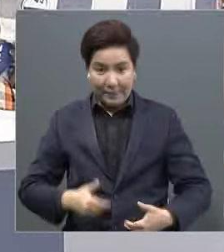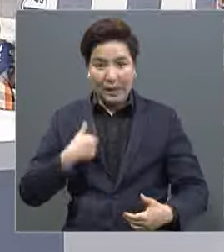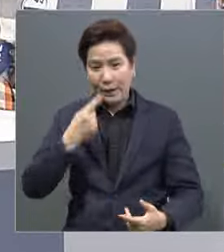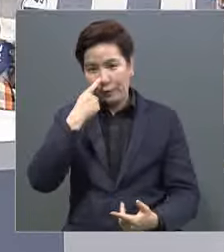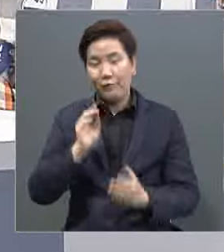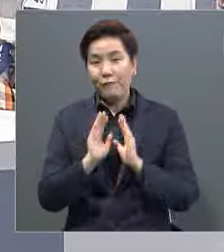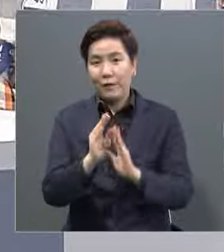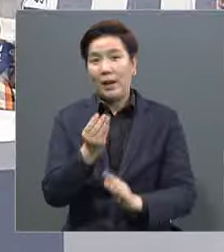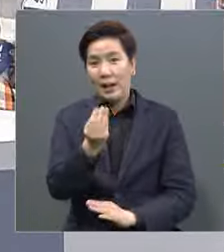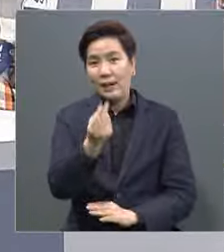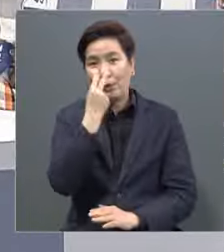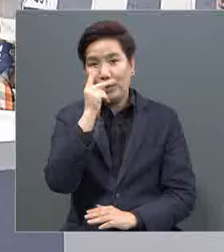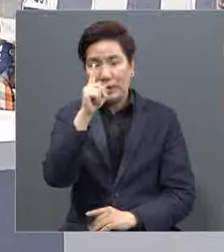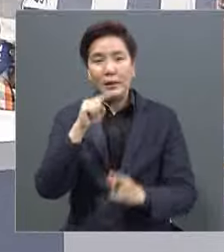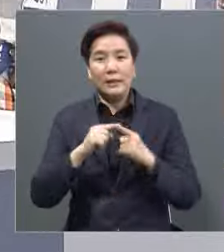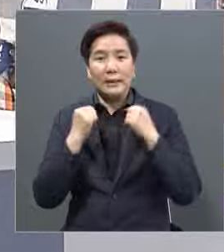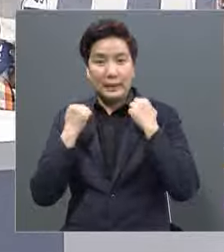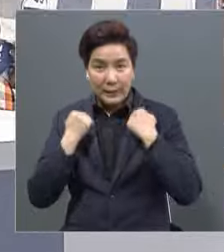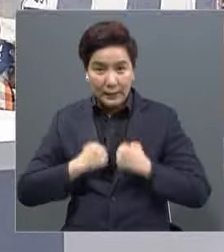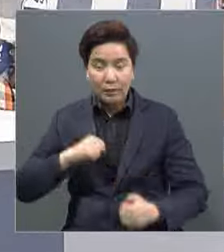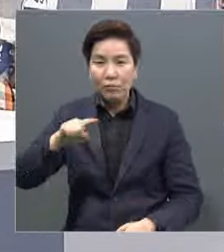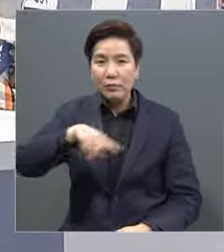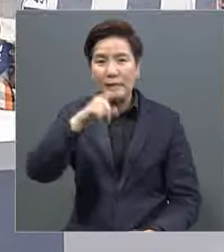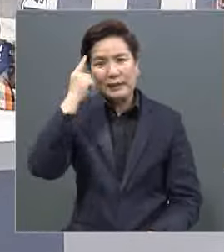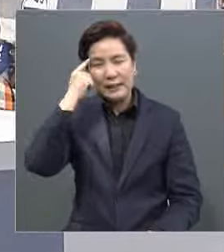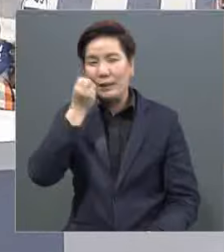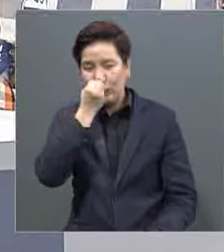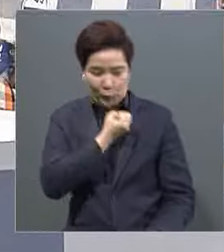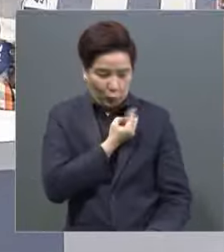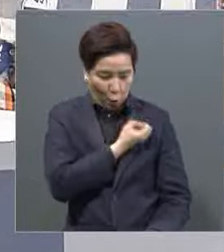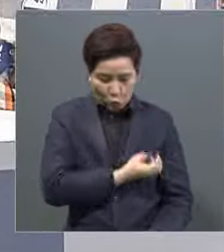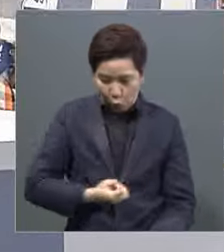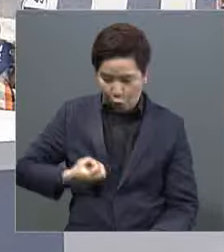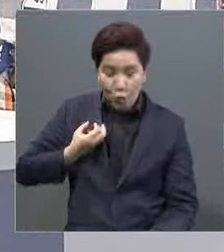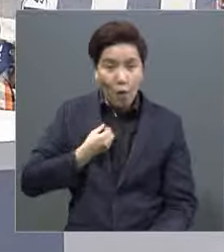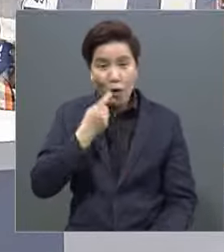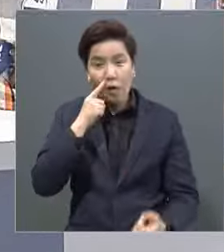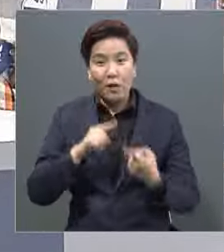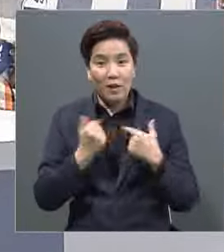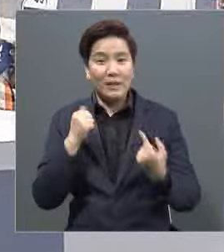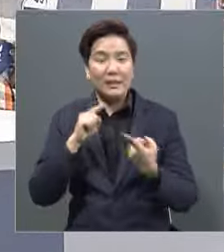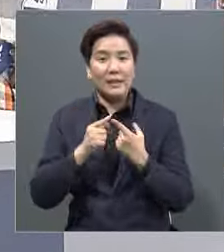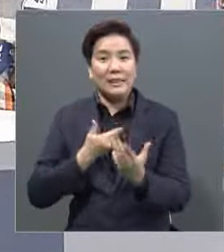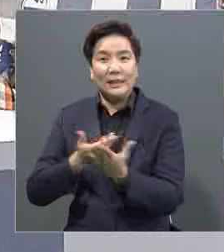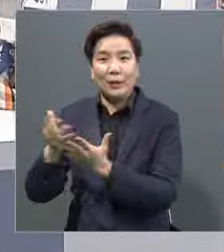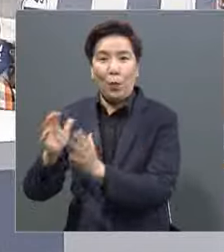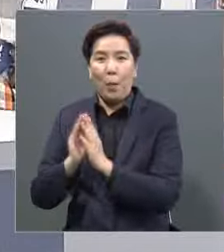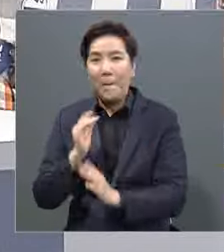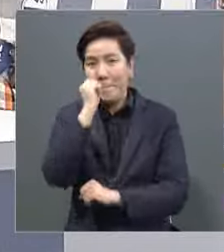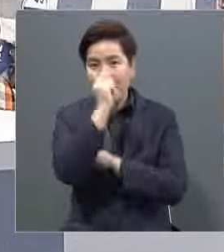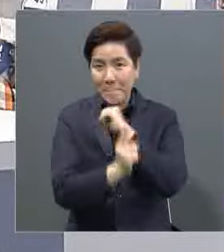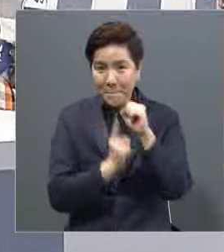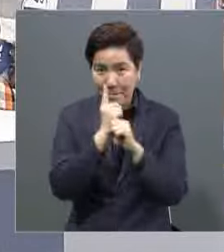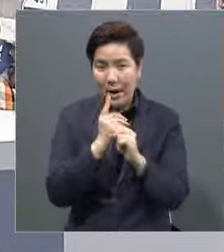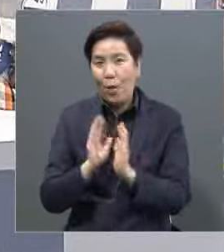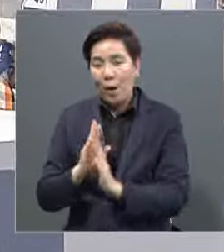นี้มีมาฝากอีก 1อย่างนะคะถ้าพูดถึงเสื้อผ้าหลายคนก็จะนึกถึงเสื้อลายดอกอ่าใช่เสื้อลายดอกบางคนอาจจะซื้อเก็บไว้ปีนึงใส่ครั้งนึง